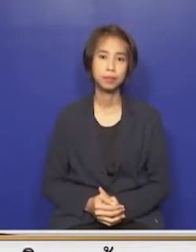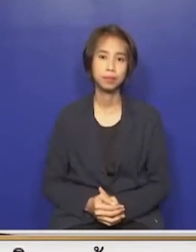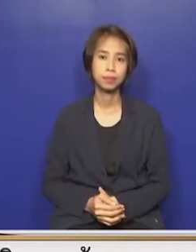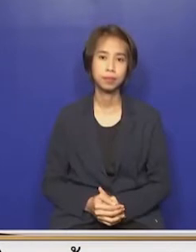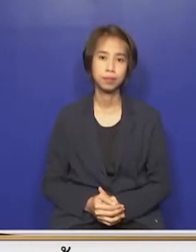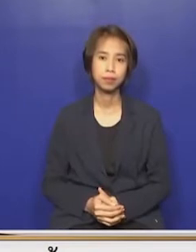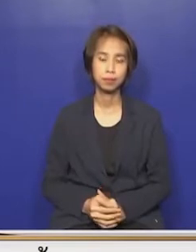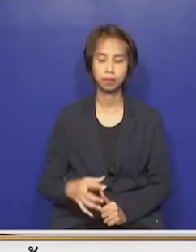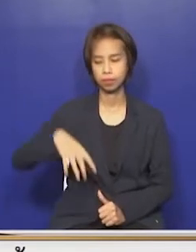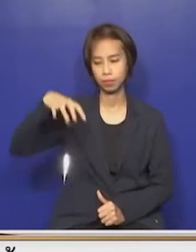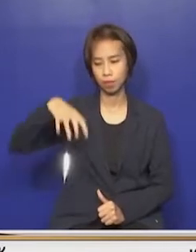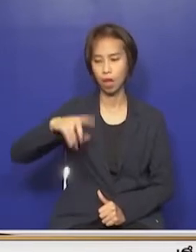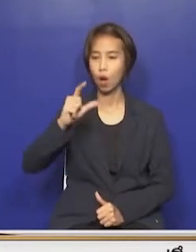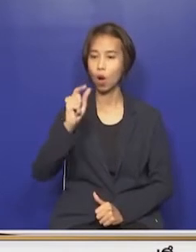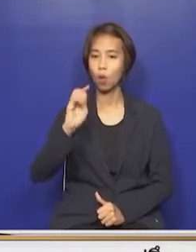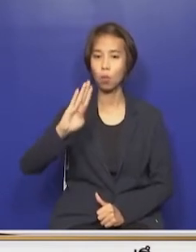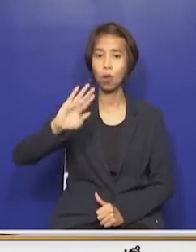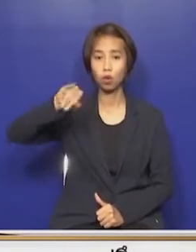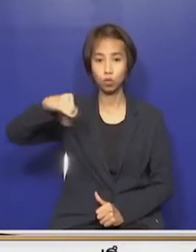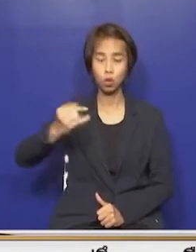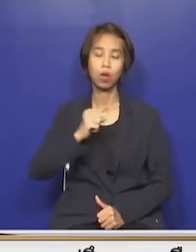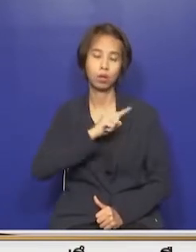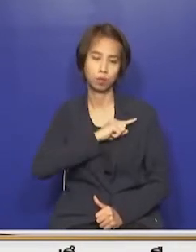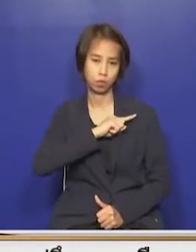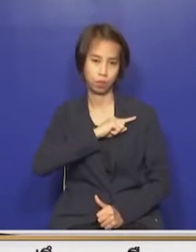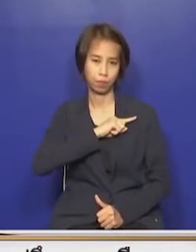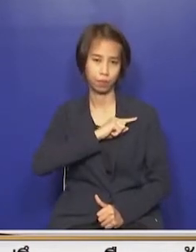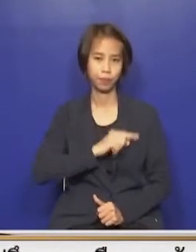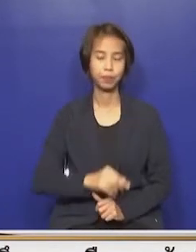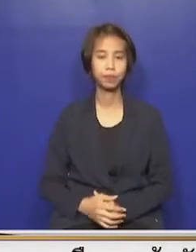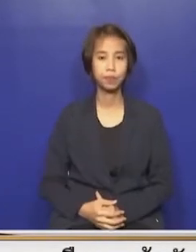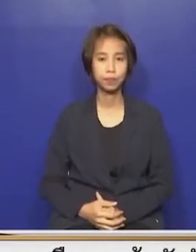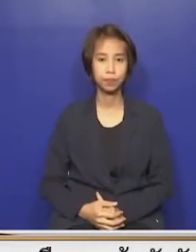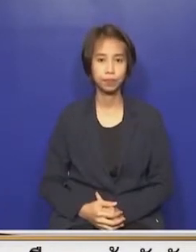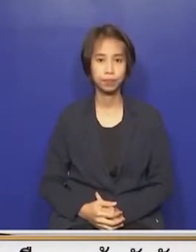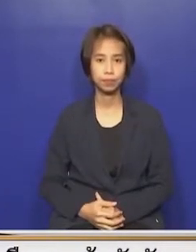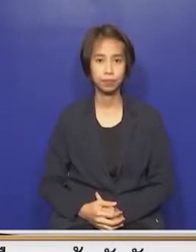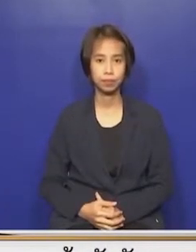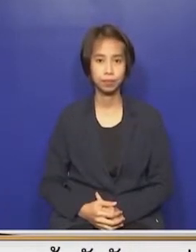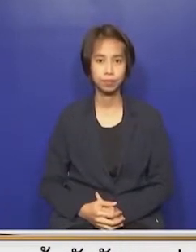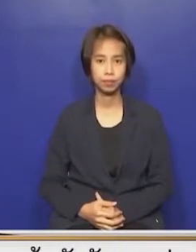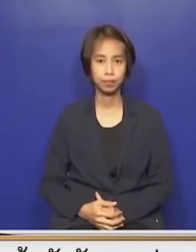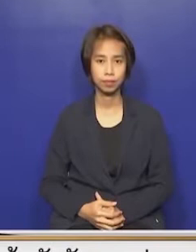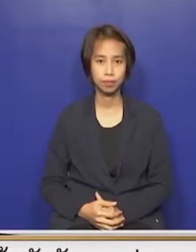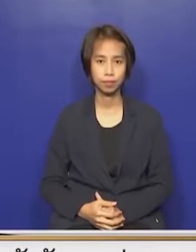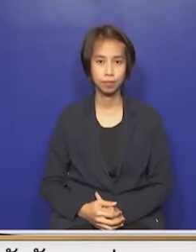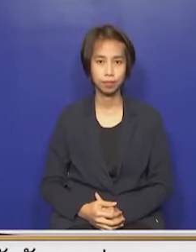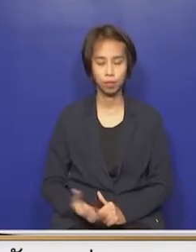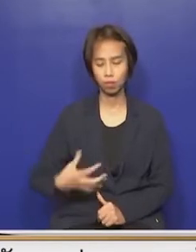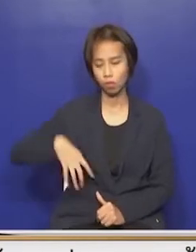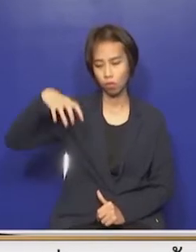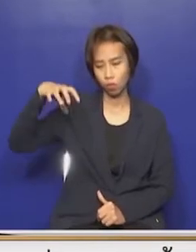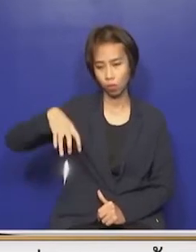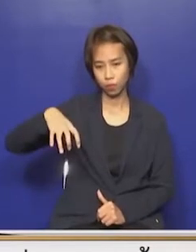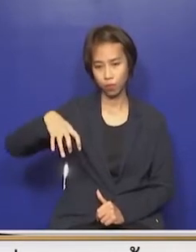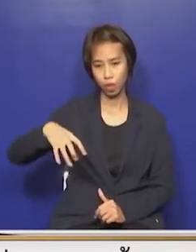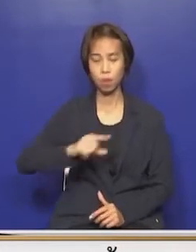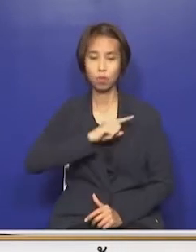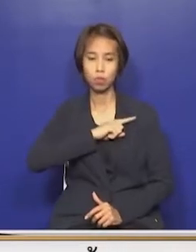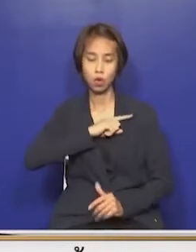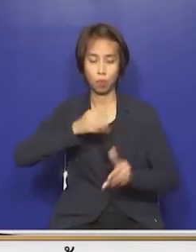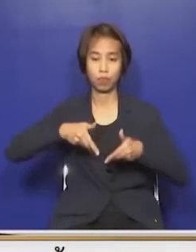ององค์การบริหารส่วนจังหวัดและได้รับการถ่ายโอนจากกรมทางหลวงชนบทนะ